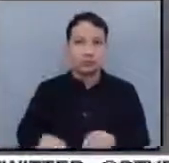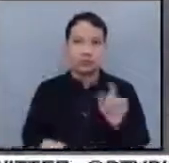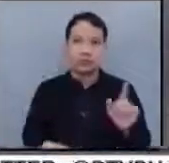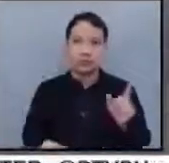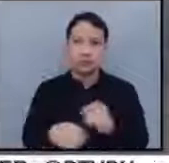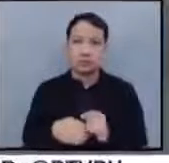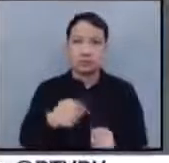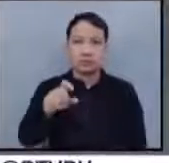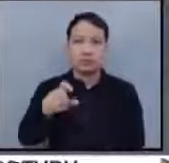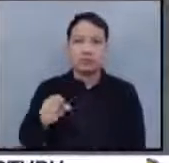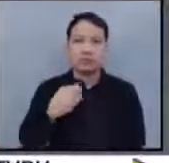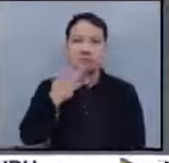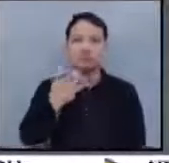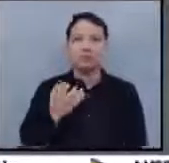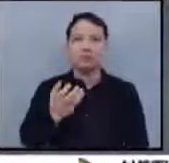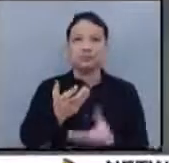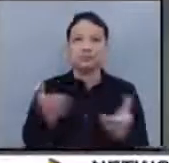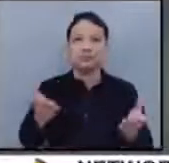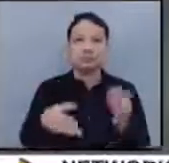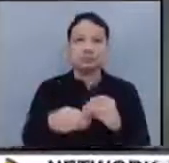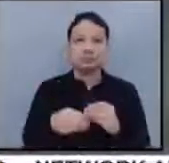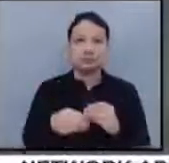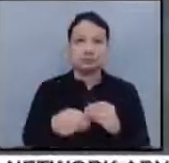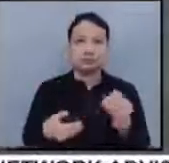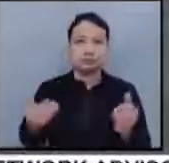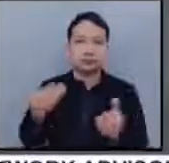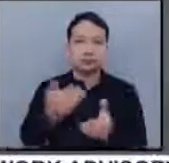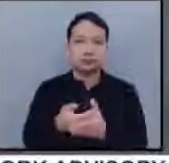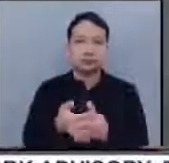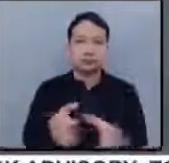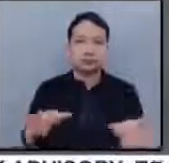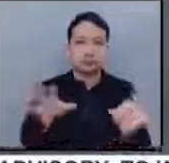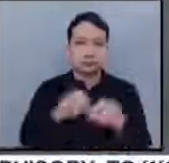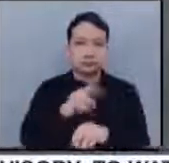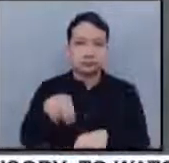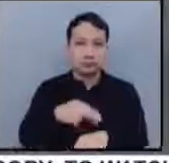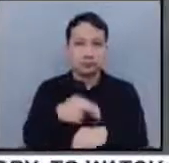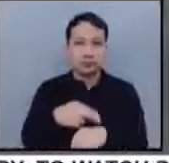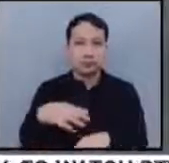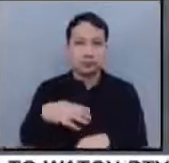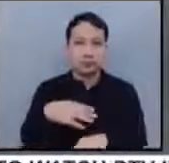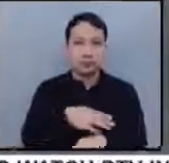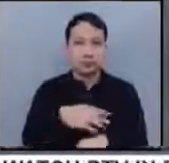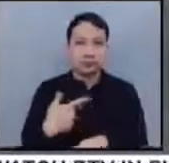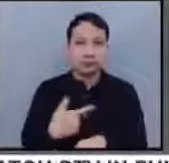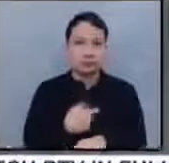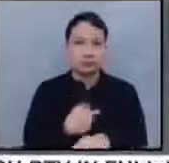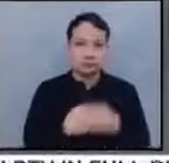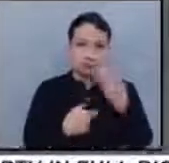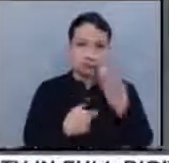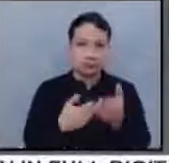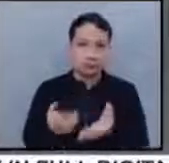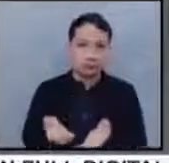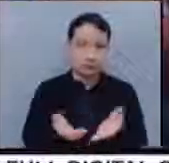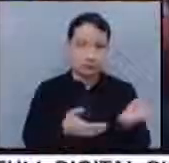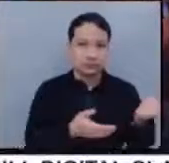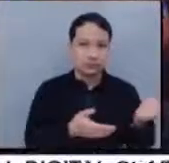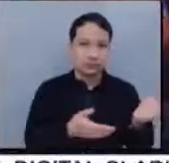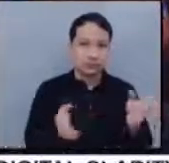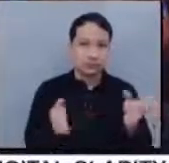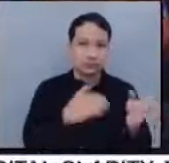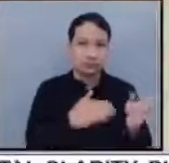bagamat gusto ng dating Pangulo na dumalo sa pagtatapos ng National Congress, masama ang pakiramdam niya kaya hinatid siya sa kabilang kwarto para